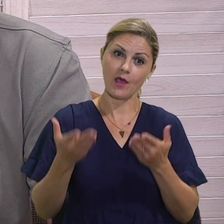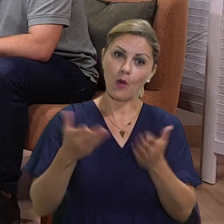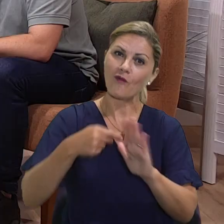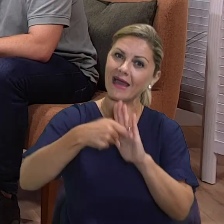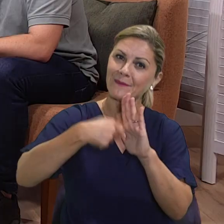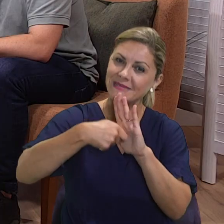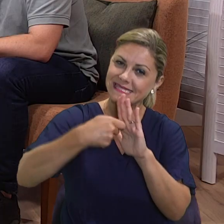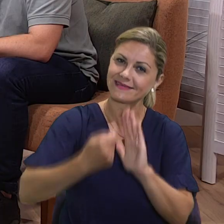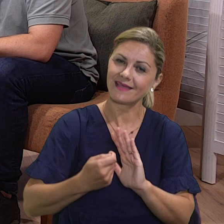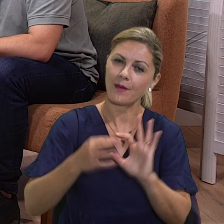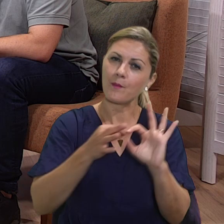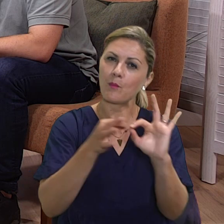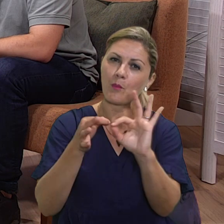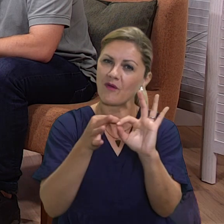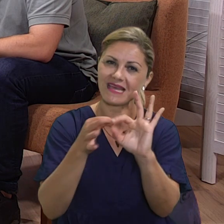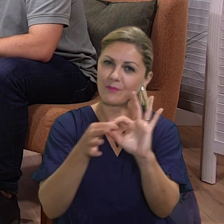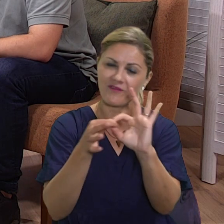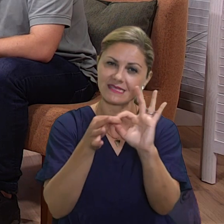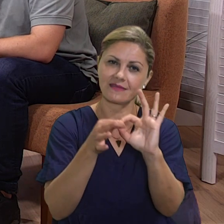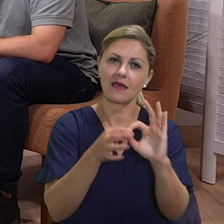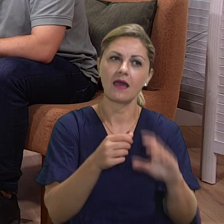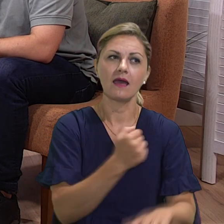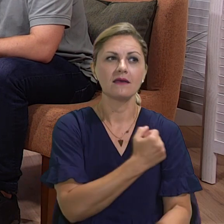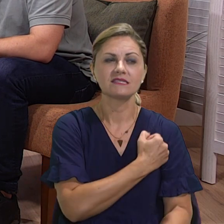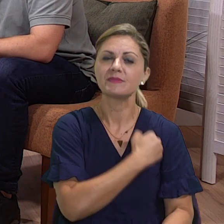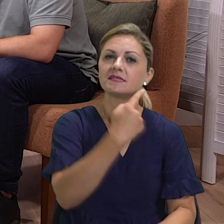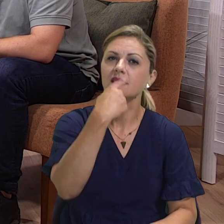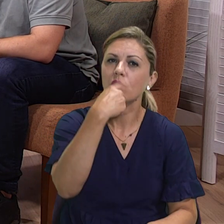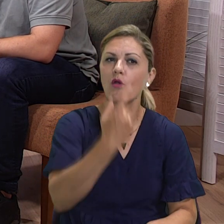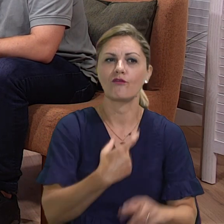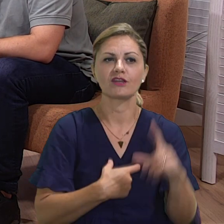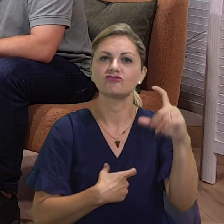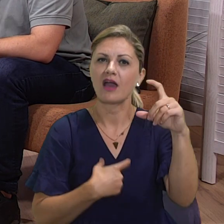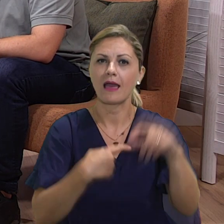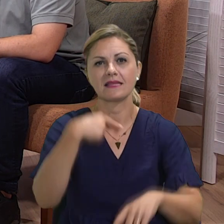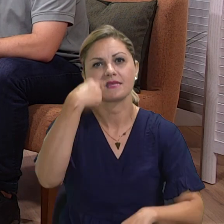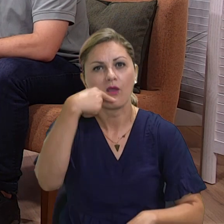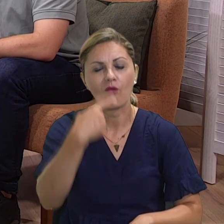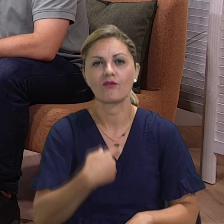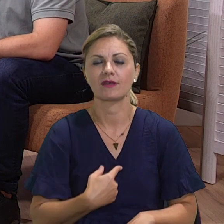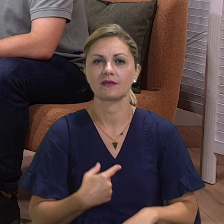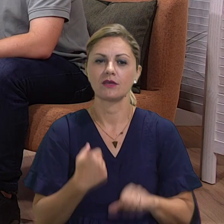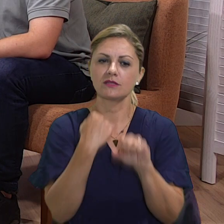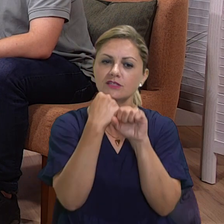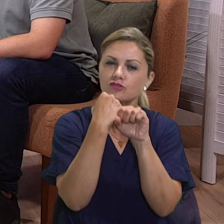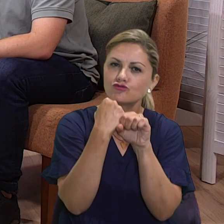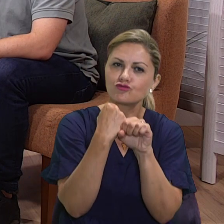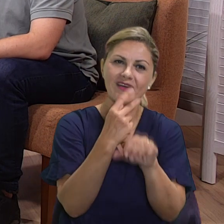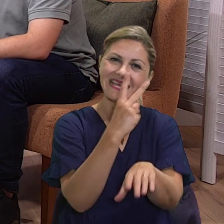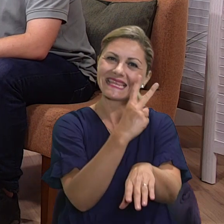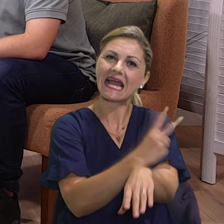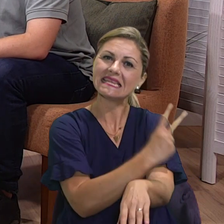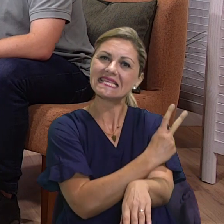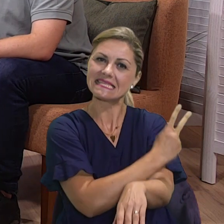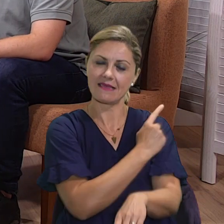Nije to nagrada. Pošto je ova emisija isto vezana za splitski govor, vezana je za čitavu Čakavicu, vezana je